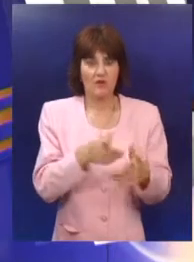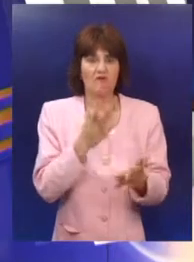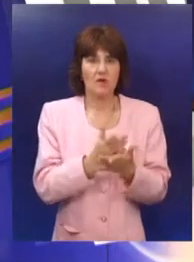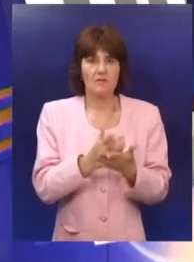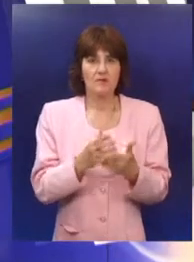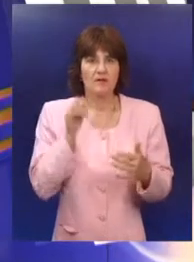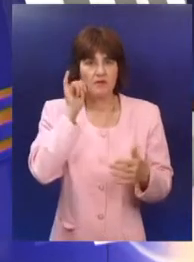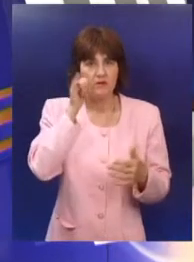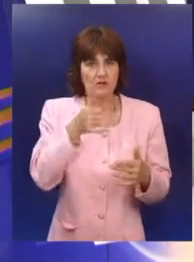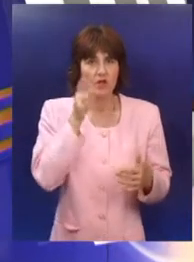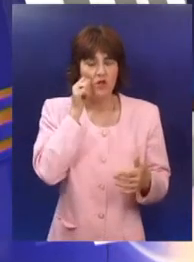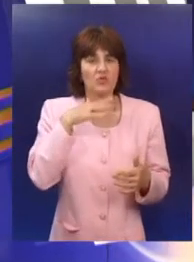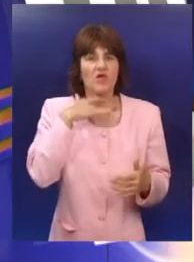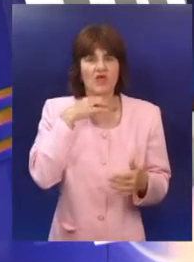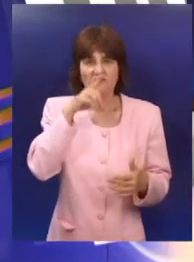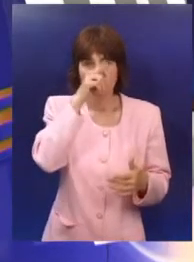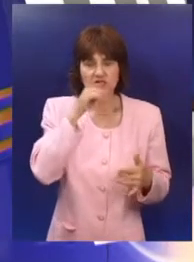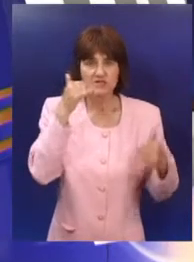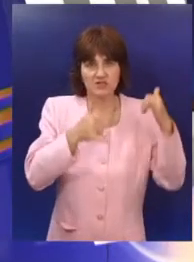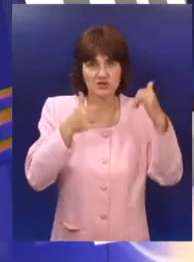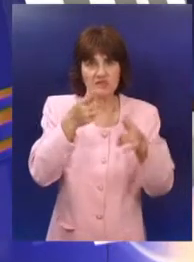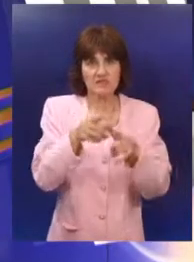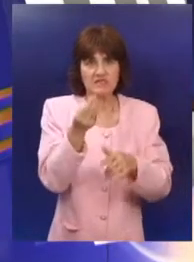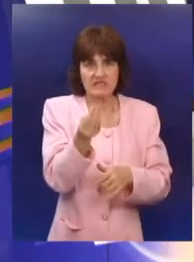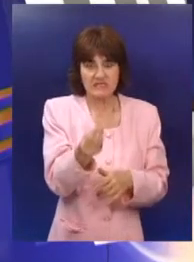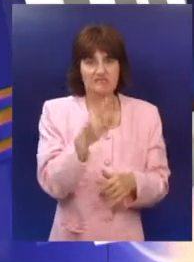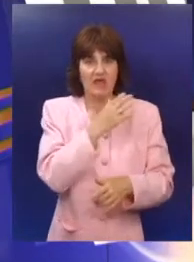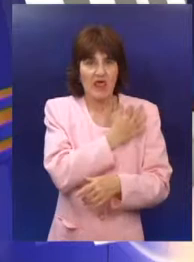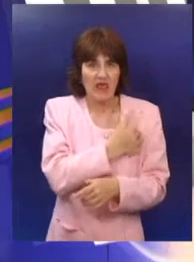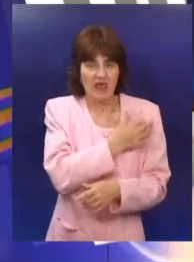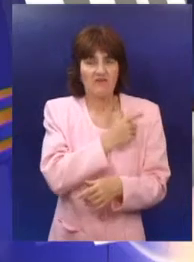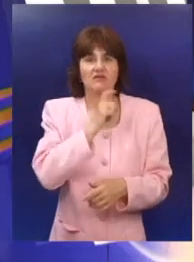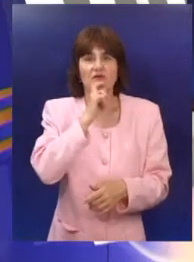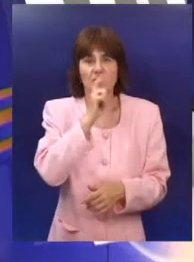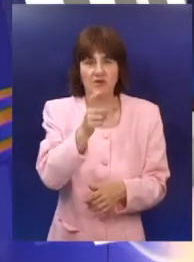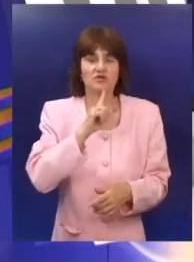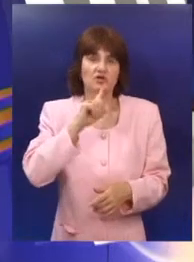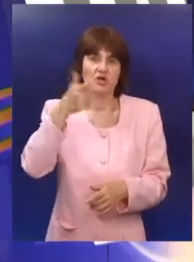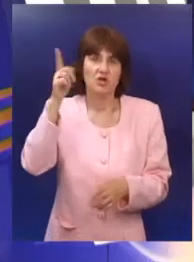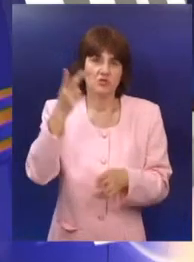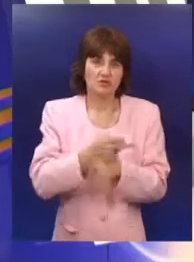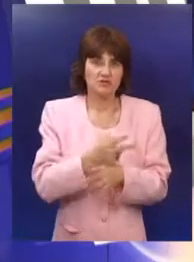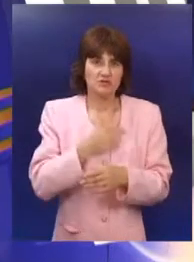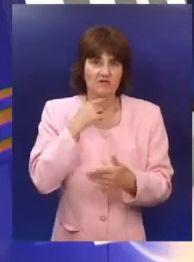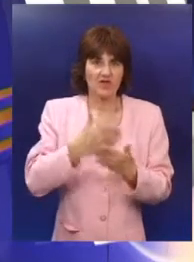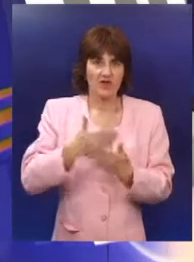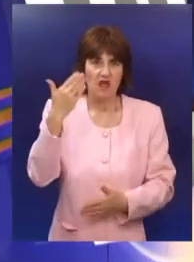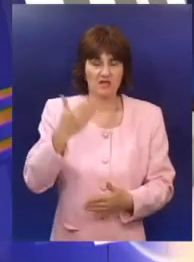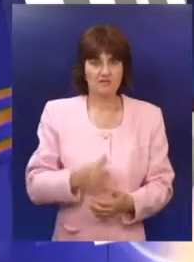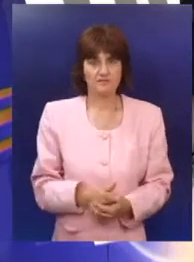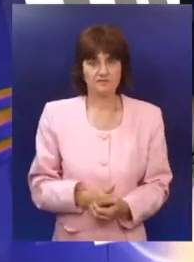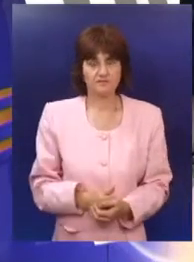komemorativne svečanosti prisustvovali su predstavnici jevrejskih opština kako iz Srbije, tako i iz Hrvatske i Mađarske, kao i mnogi predstavnici našeg